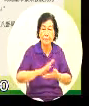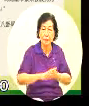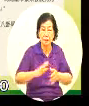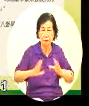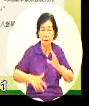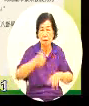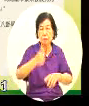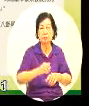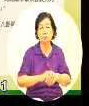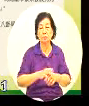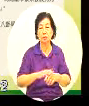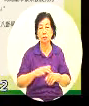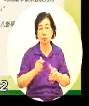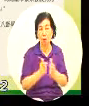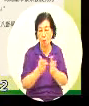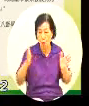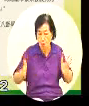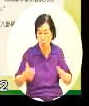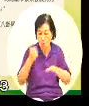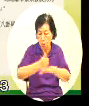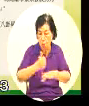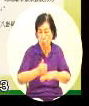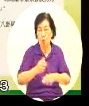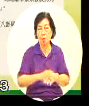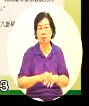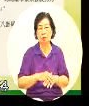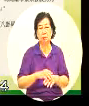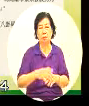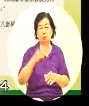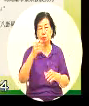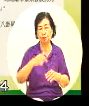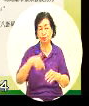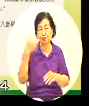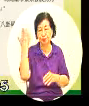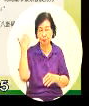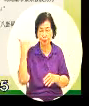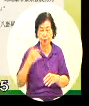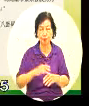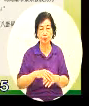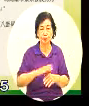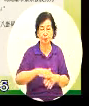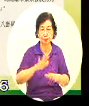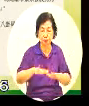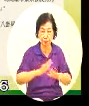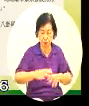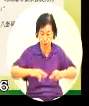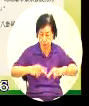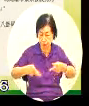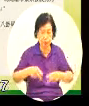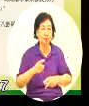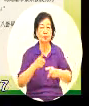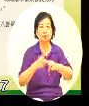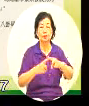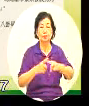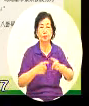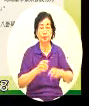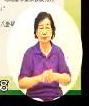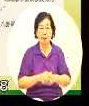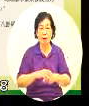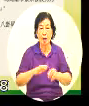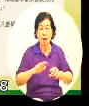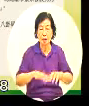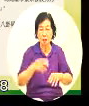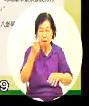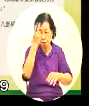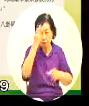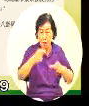伫任务吼，伫咱个苏龙溪，结果整治价超了一半尔吼。苏龙溪甲曹公进会合